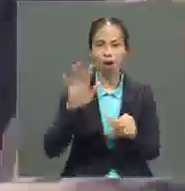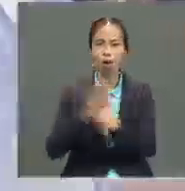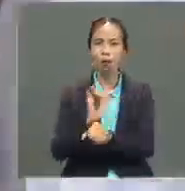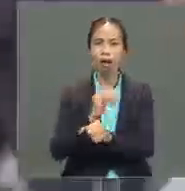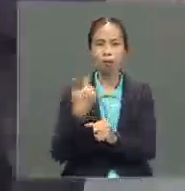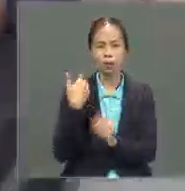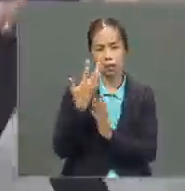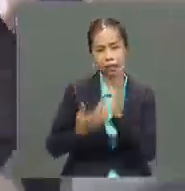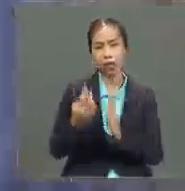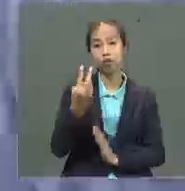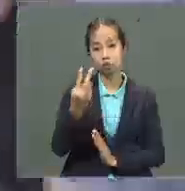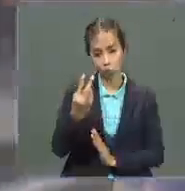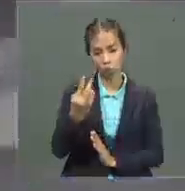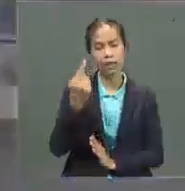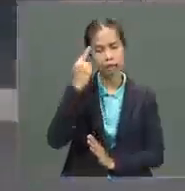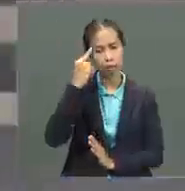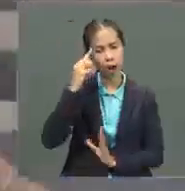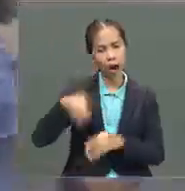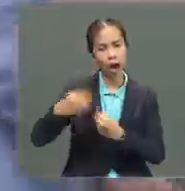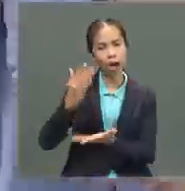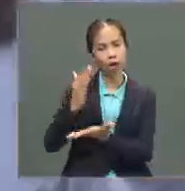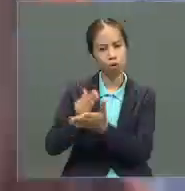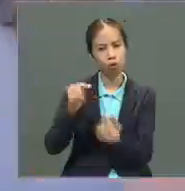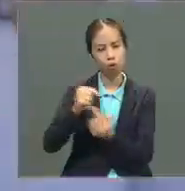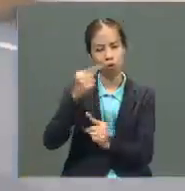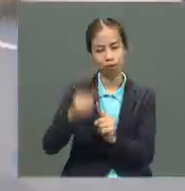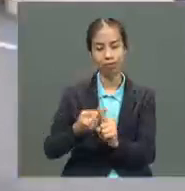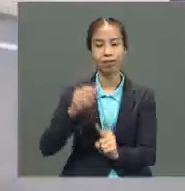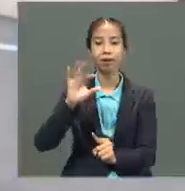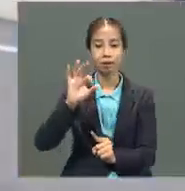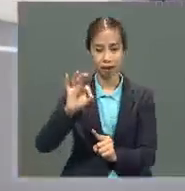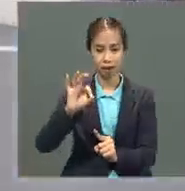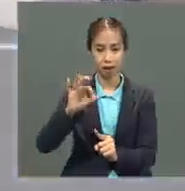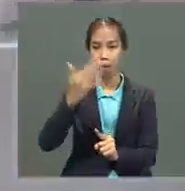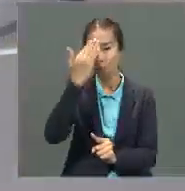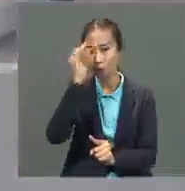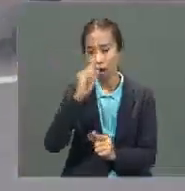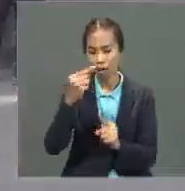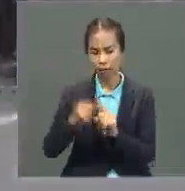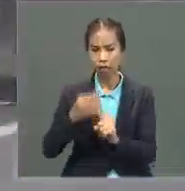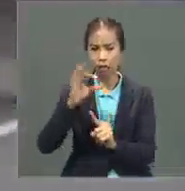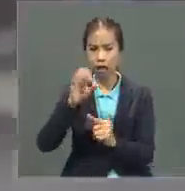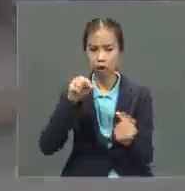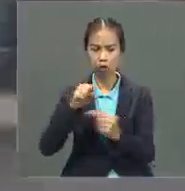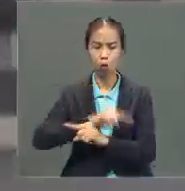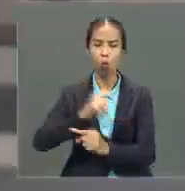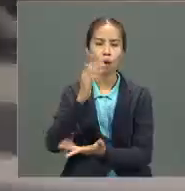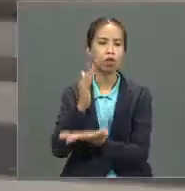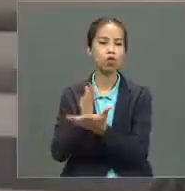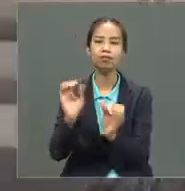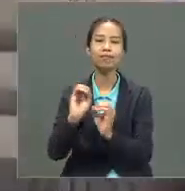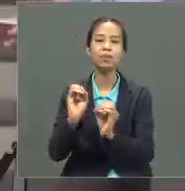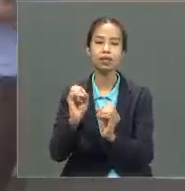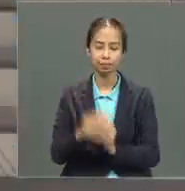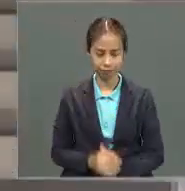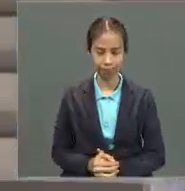วันค่ะซึ่งคาดว่าจะให้หยุดชดเชยในช่วงเดือนกันยายนนี้เพราะในเดือนนี้ไม่มีวันหยุดนักขัตฤกษ์นอกจ